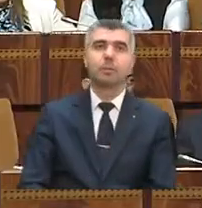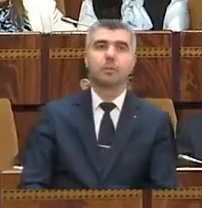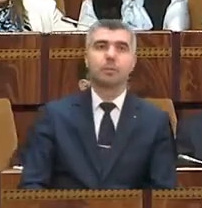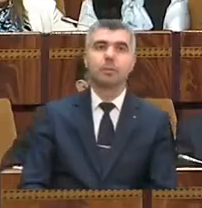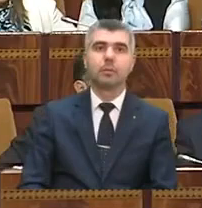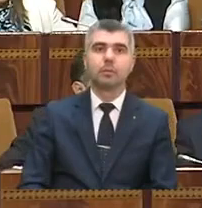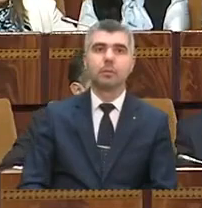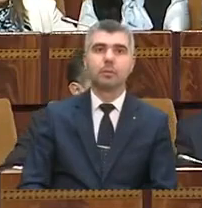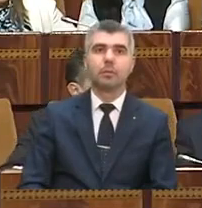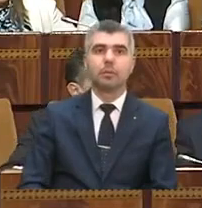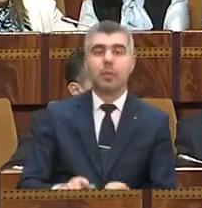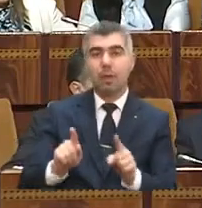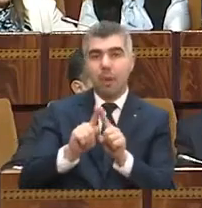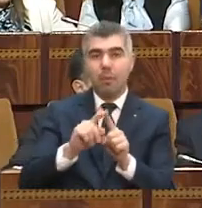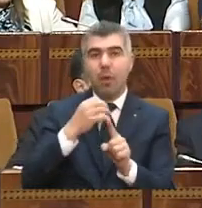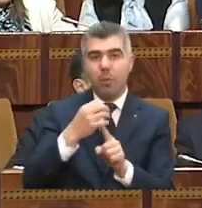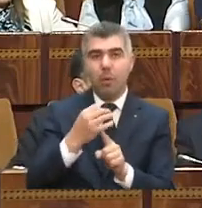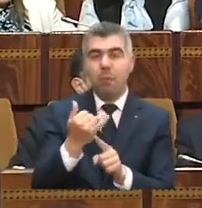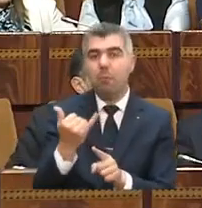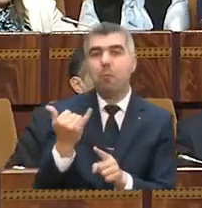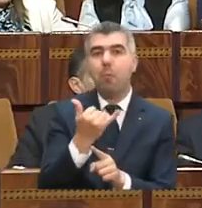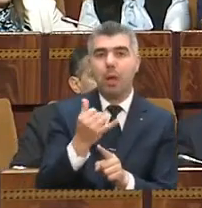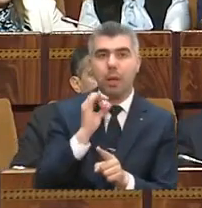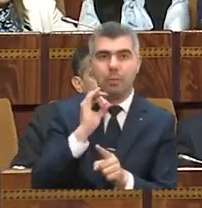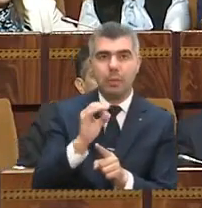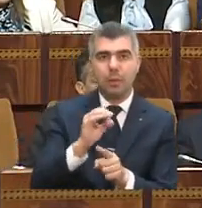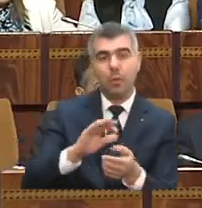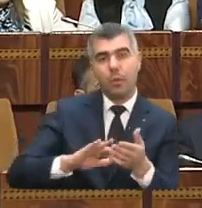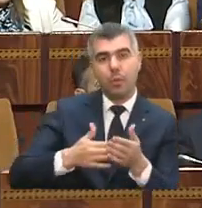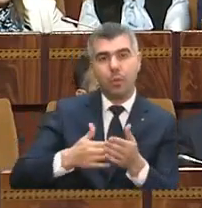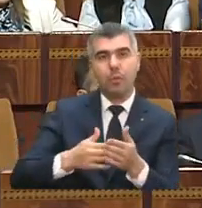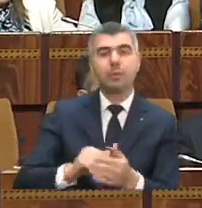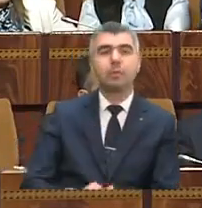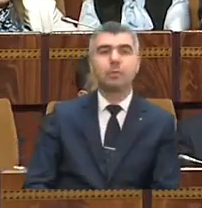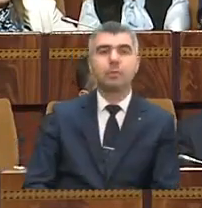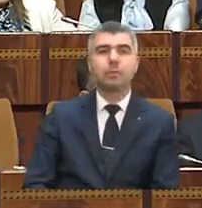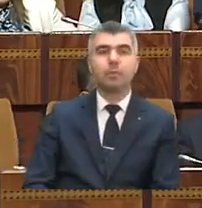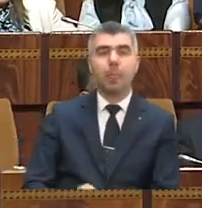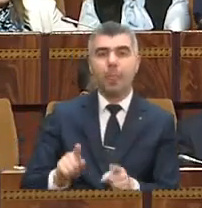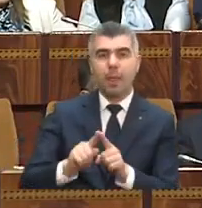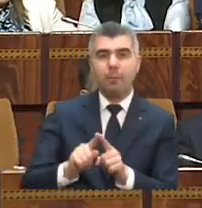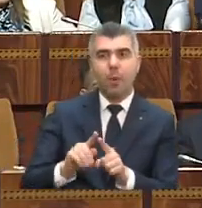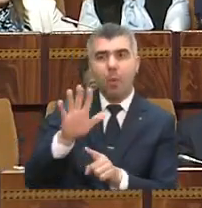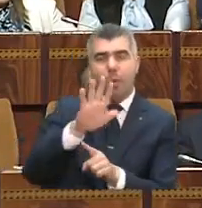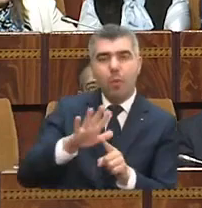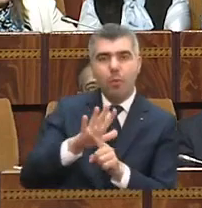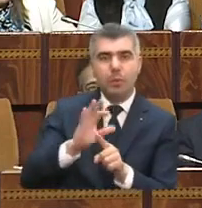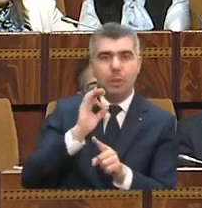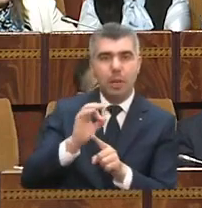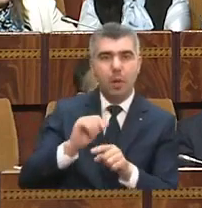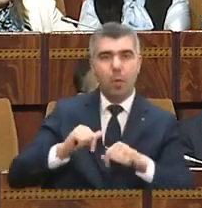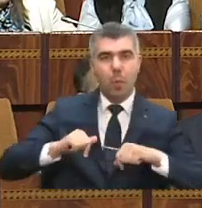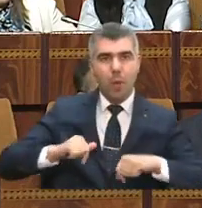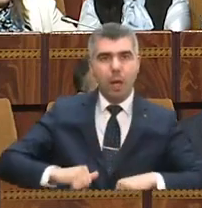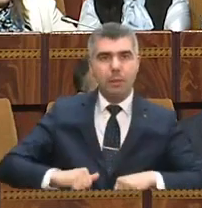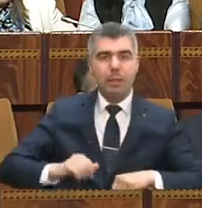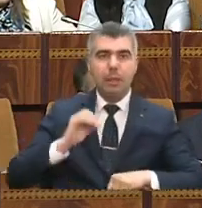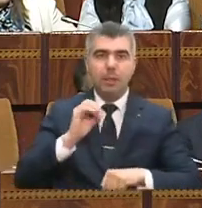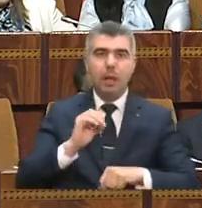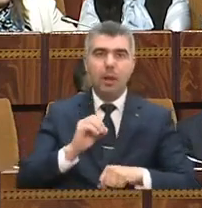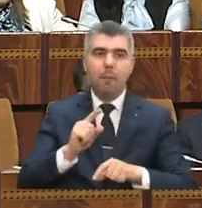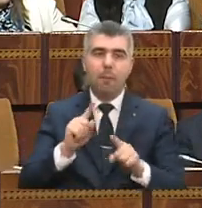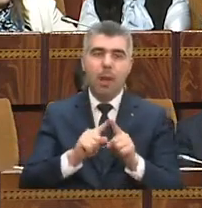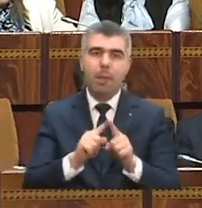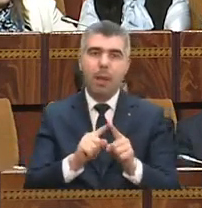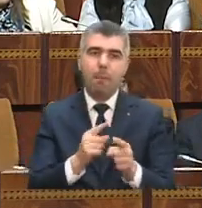الأخلاق لا يجب أن يتكلم واحد على الأخلاق. وعندما نضبط وزير مع بنت في